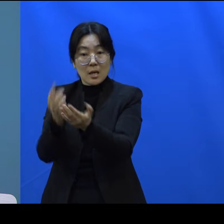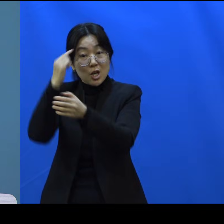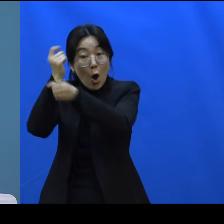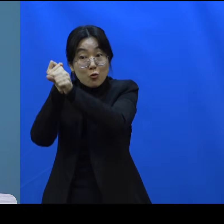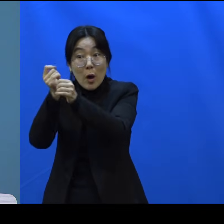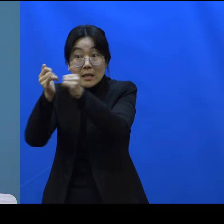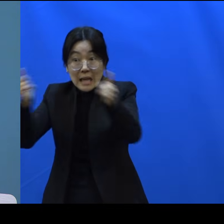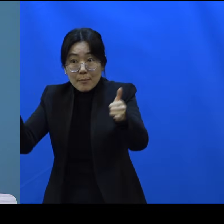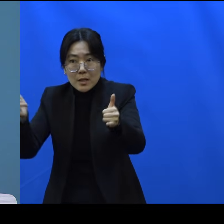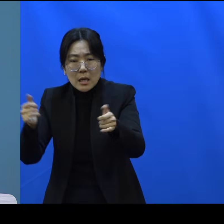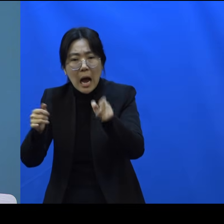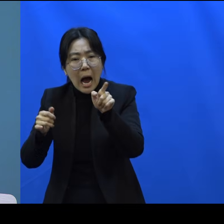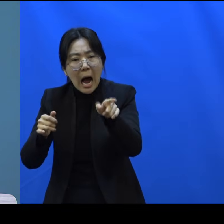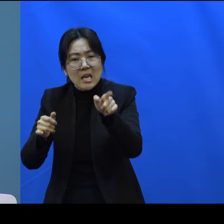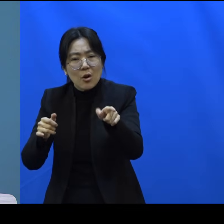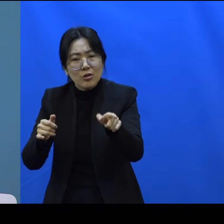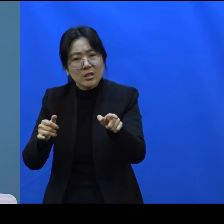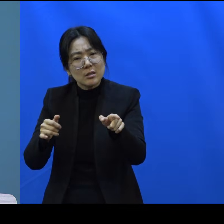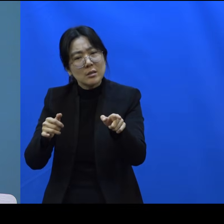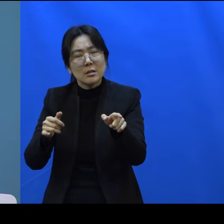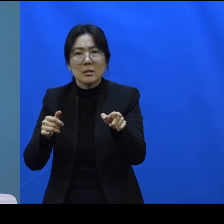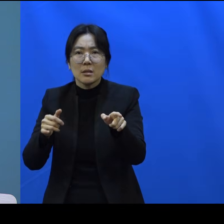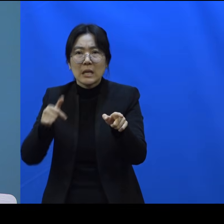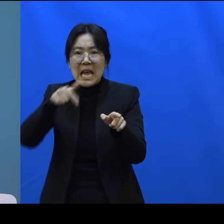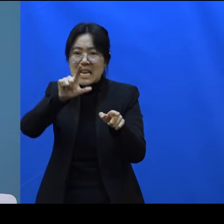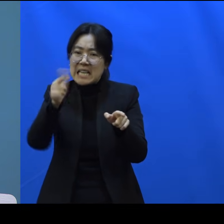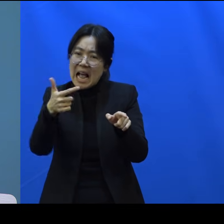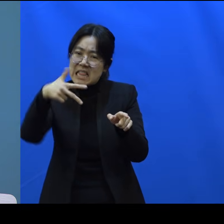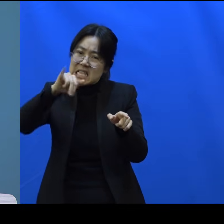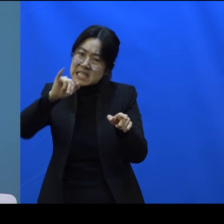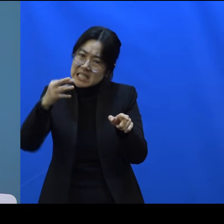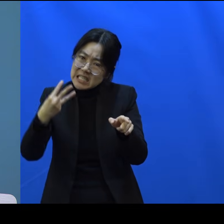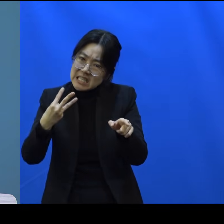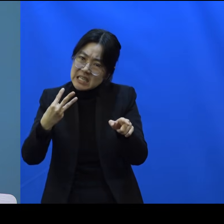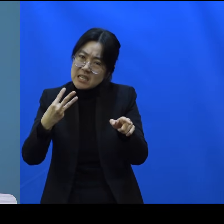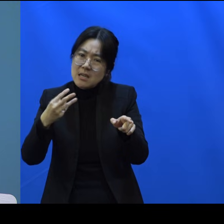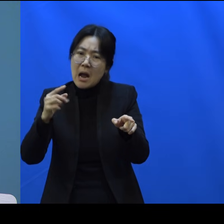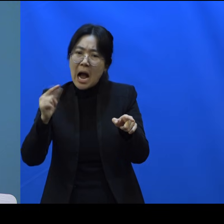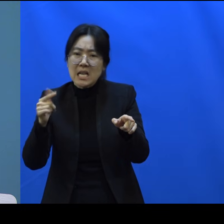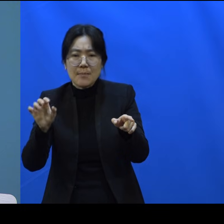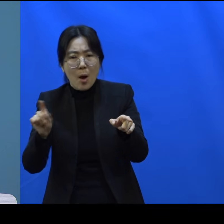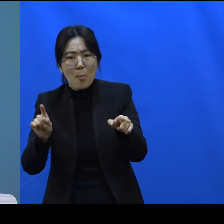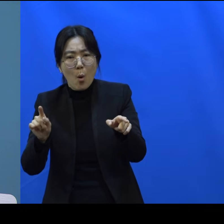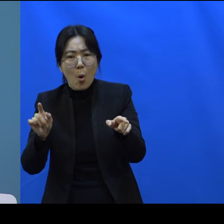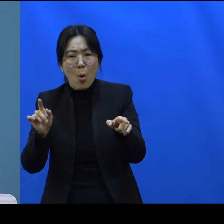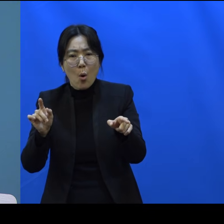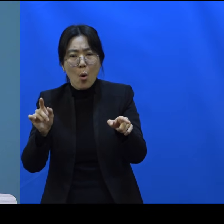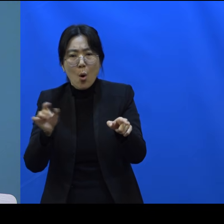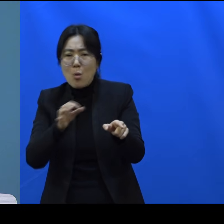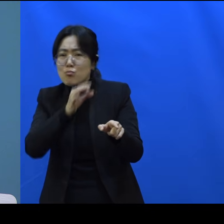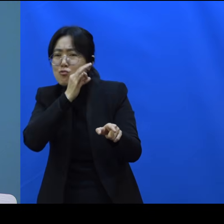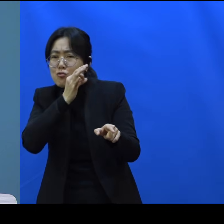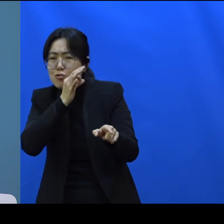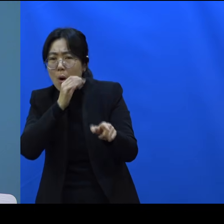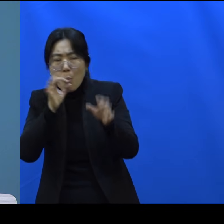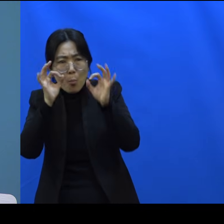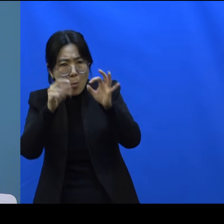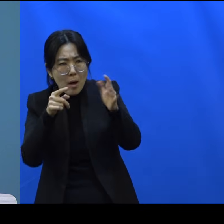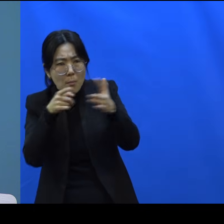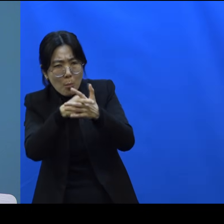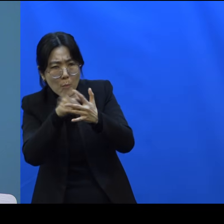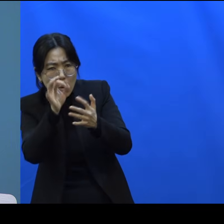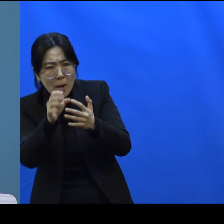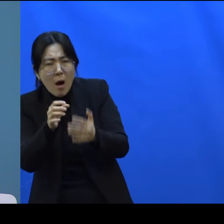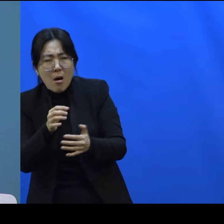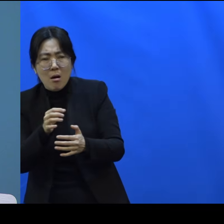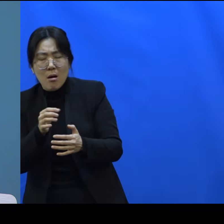뭐 이거 얘기도 해요. 간질, 그러니까 어떤 경우에는 고통도 주었지만 수치심을 주는